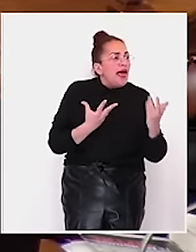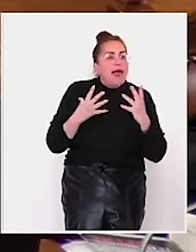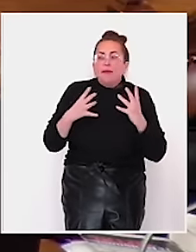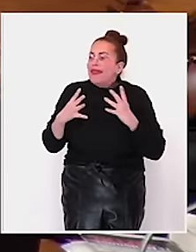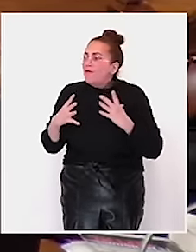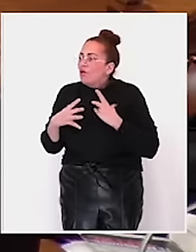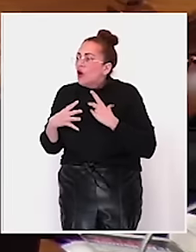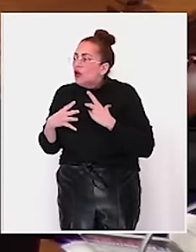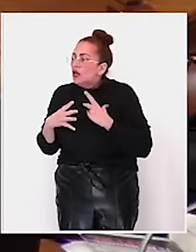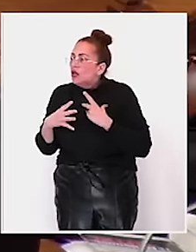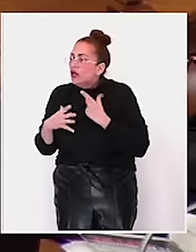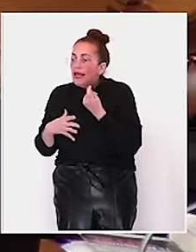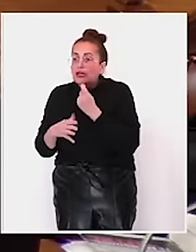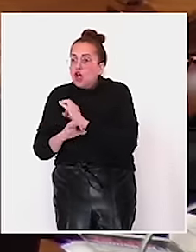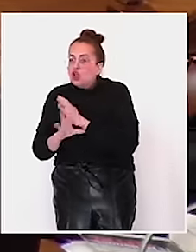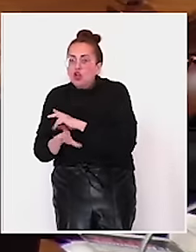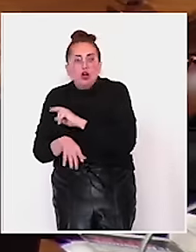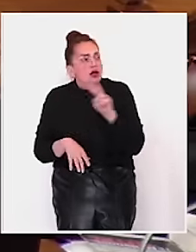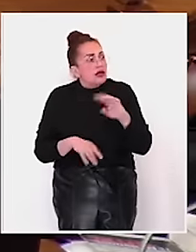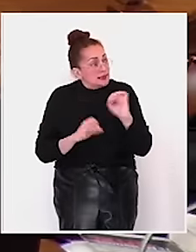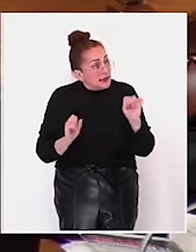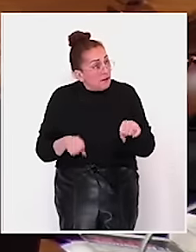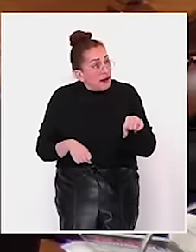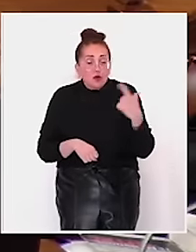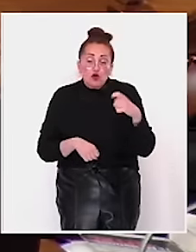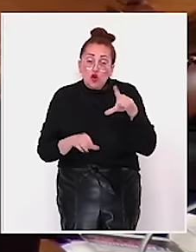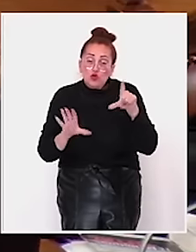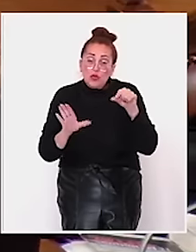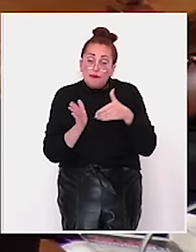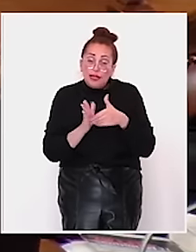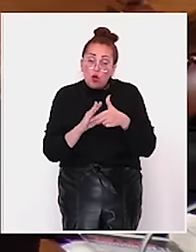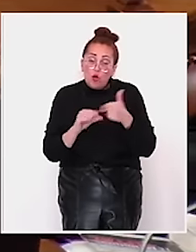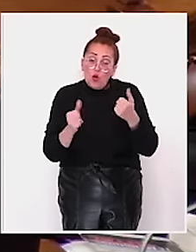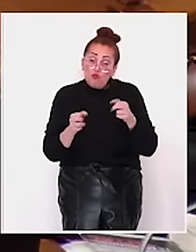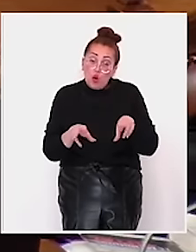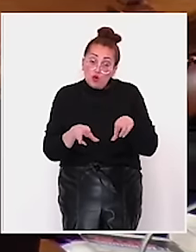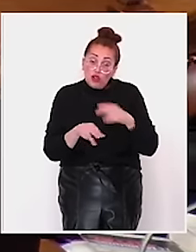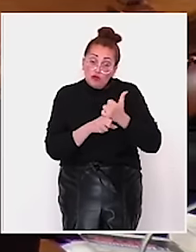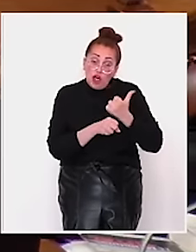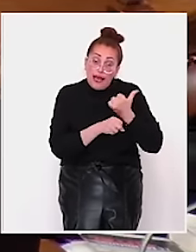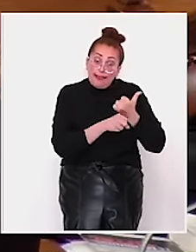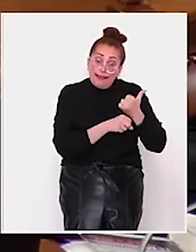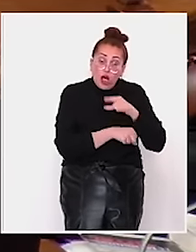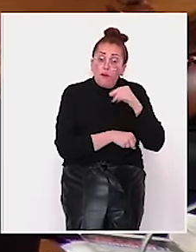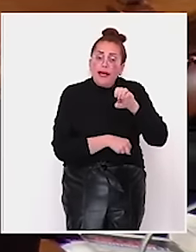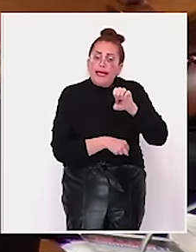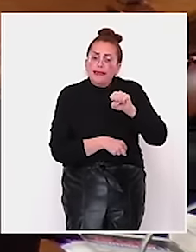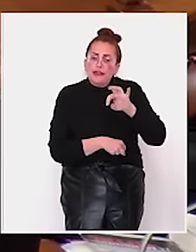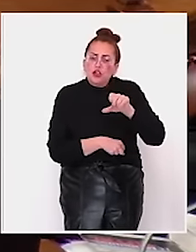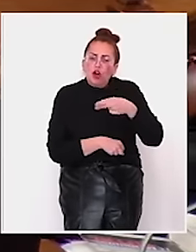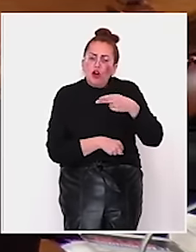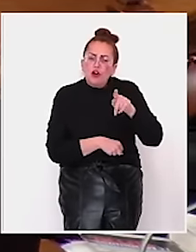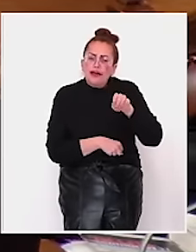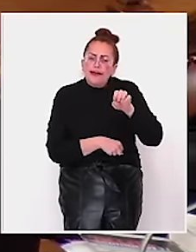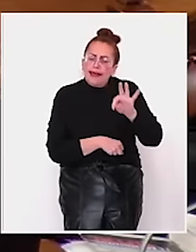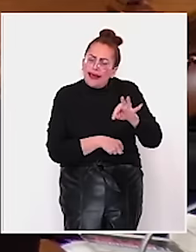jeunes qui ne soient pas payés pour faire ça, alors qu'en haut, il y a 270 000 euros à l'année en brut pour Estanguet, et puis 260 000 pour le numéro 2, et puis